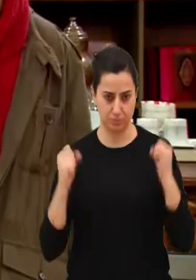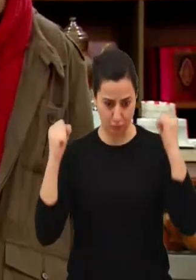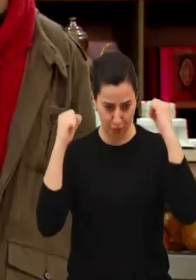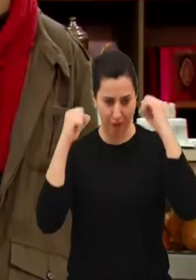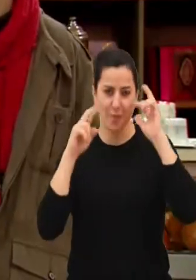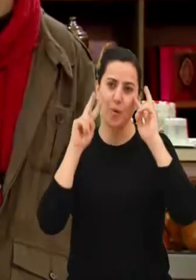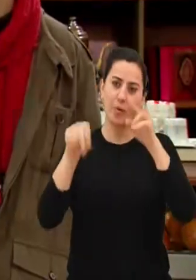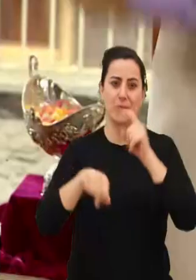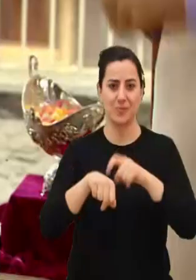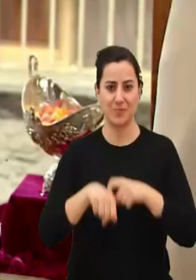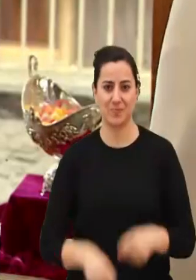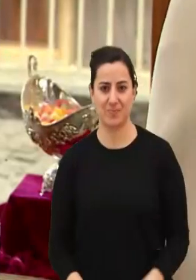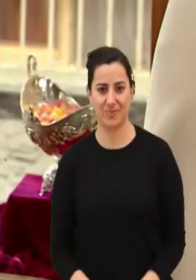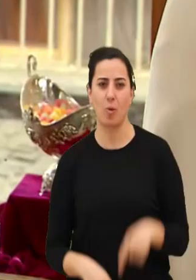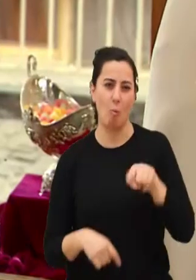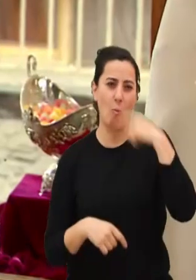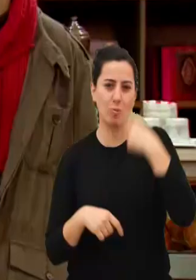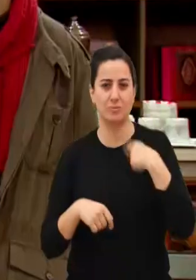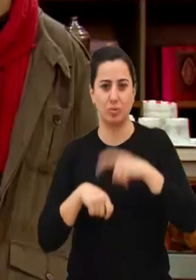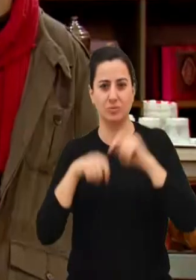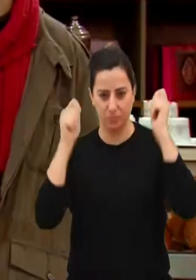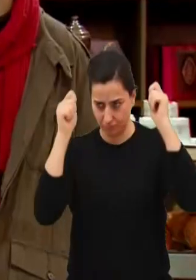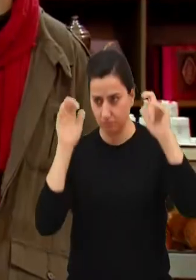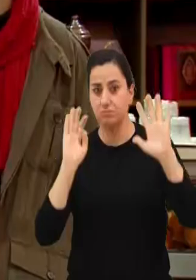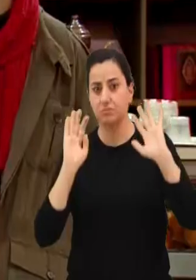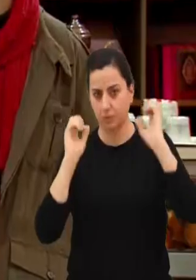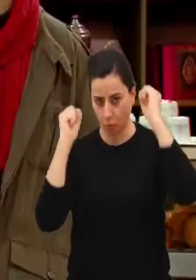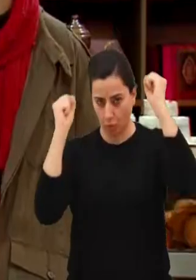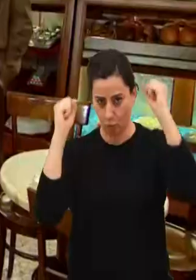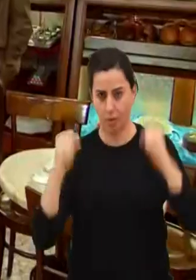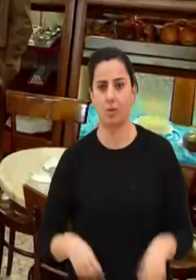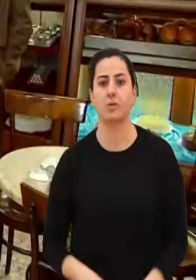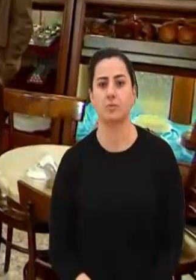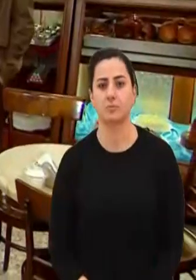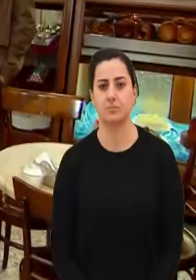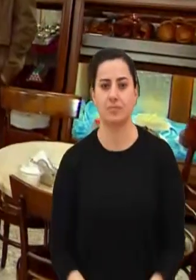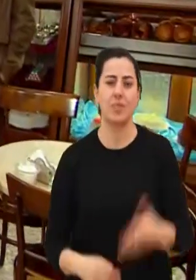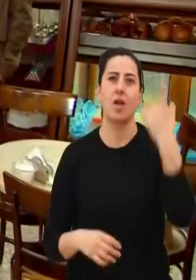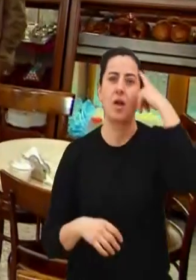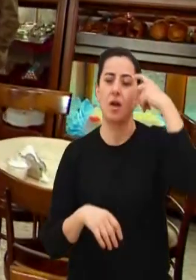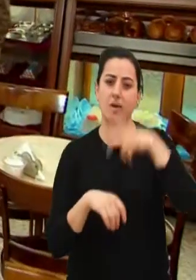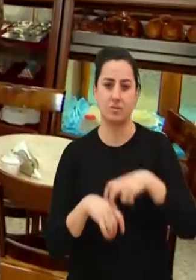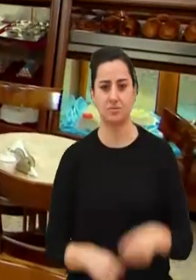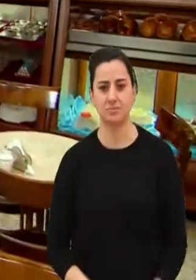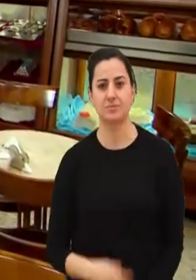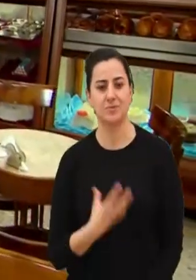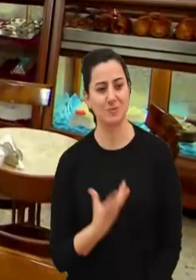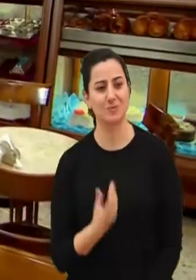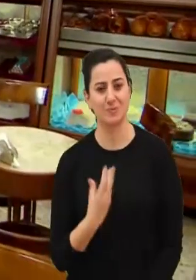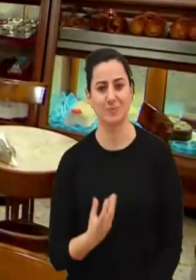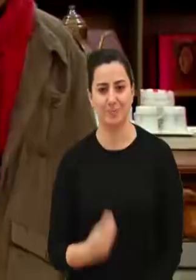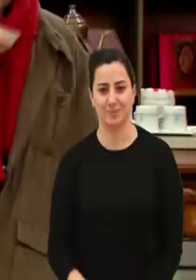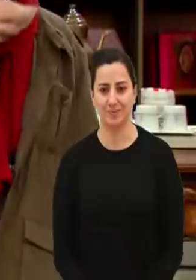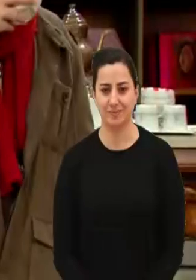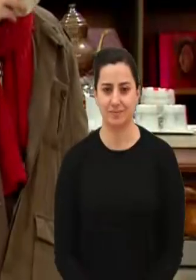böyle böyle yapıyorlar ya. Bunlar yaptım. Değil mi? Böyle böyle yapıyorlar. Daha şeyden aklına şey... Ne zaman böyle?